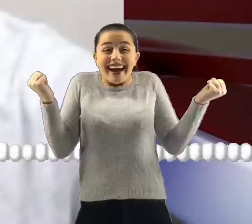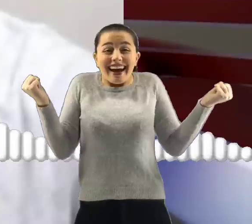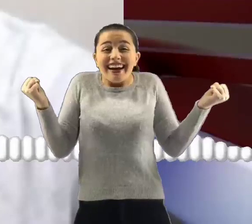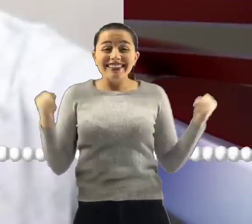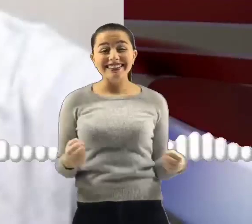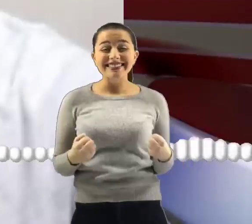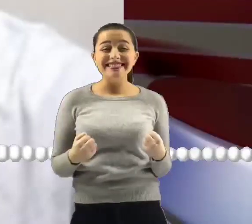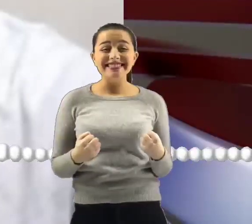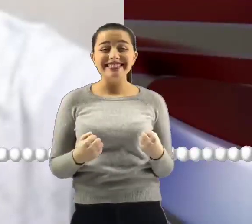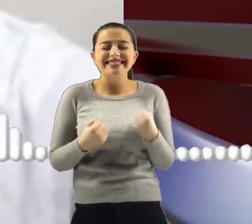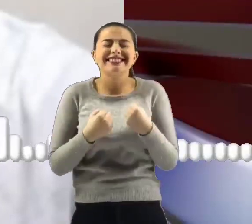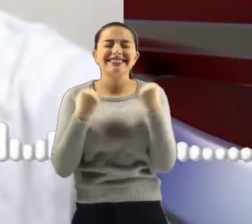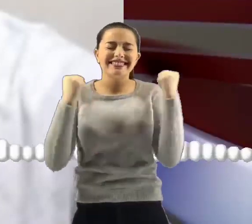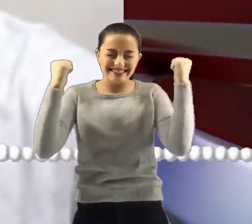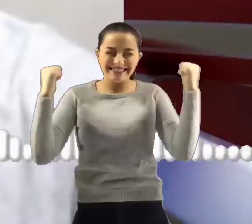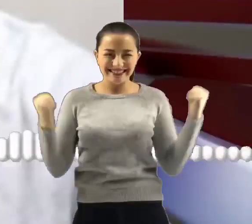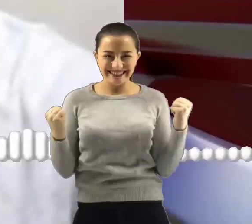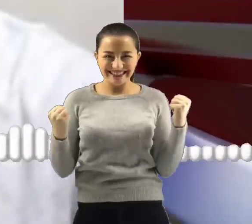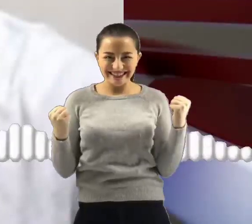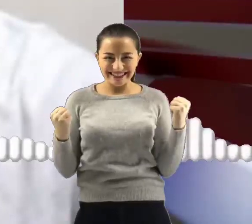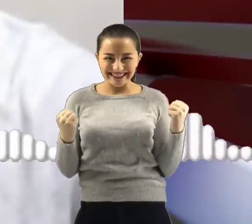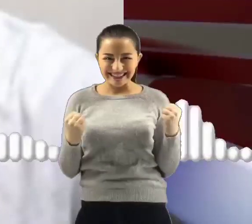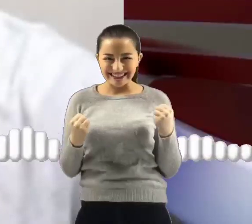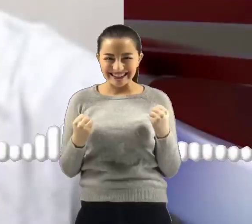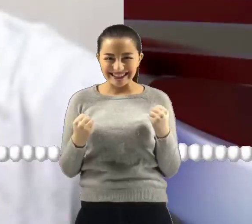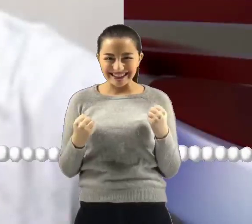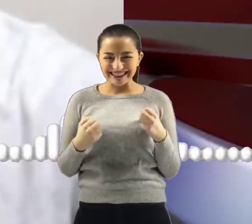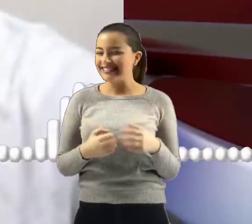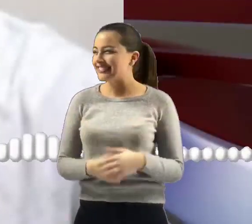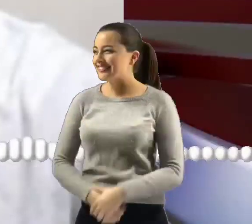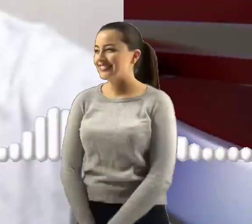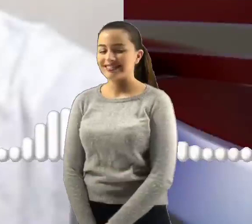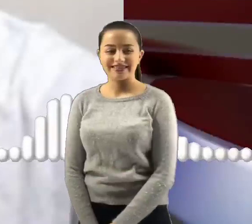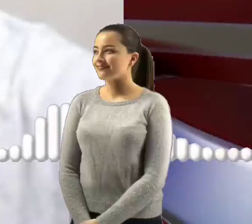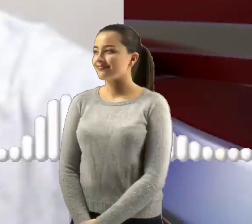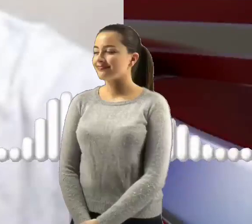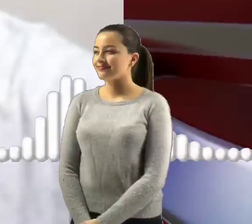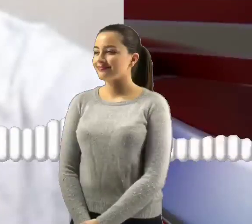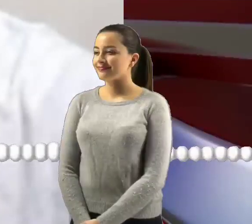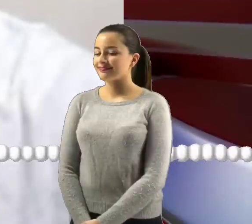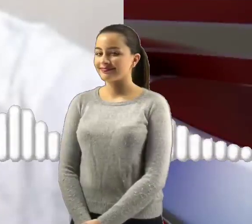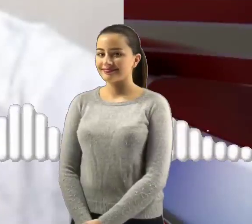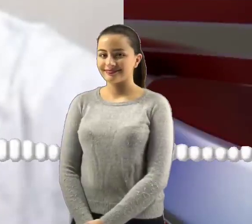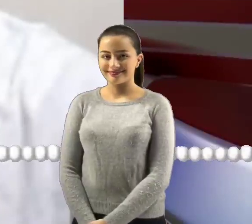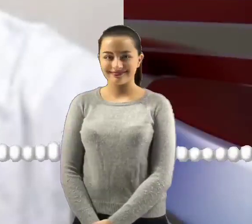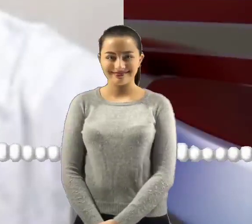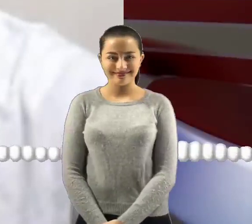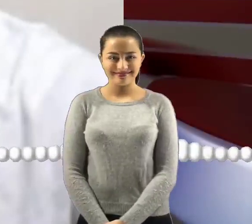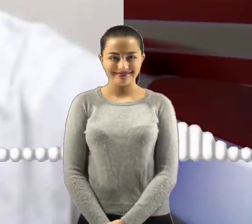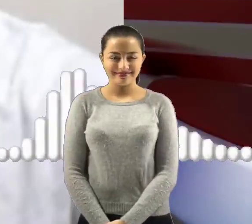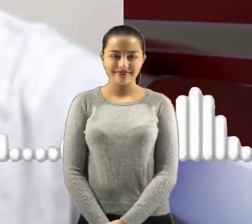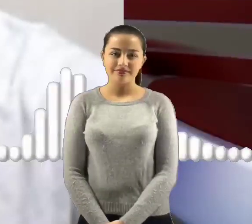Kan even akpo evidence. And eto si we dey chama wu na court admit shall evidence ni na.